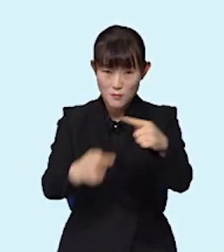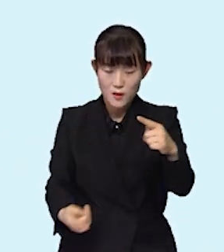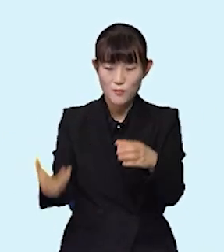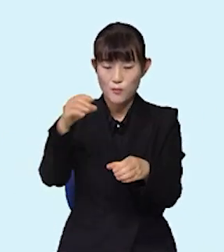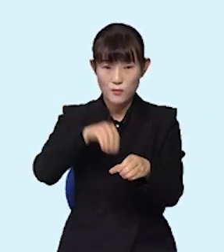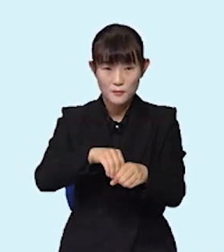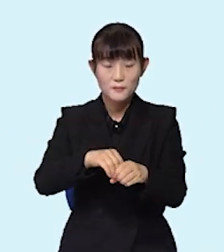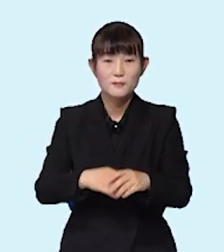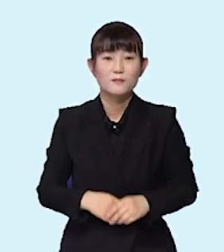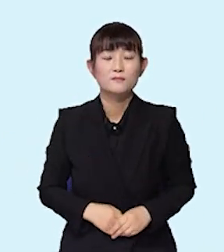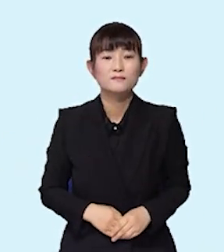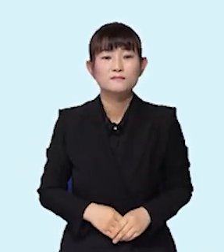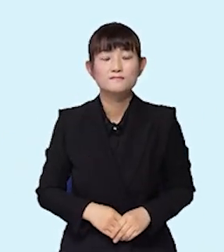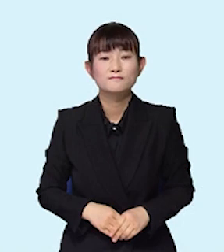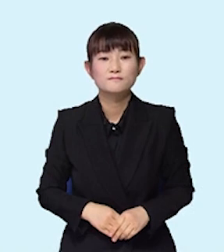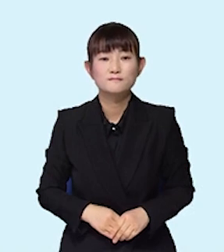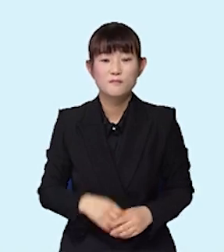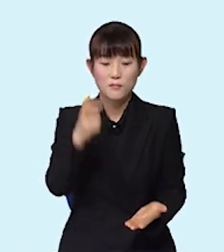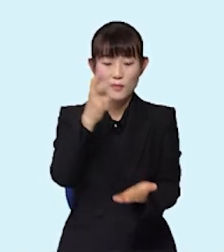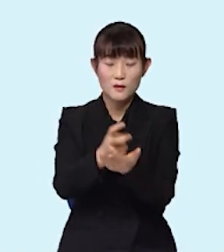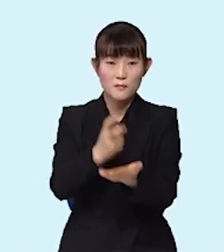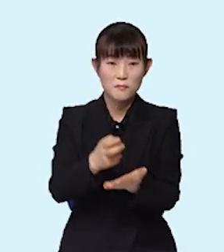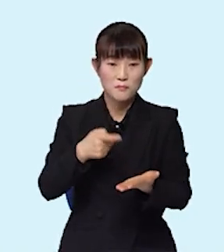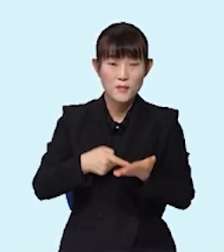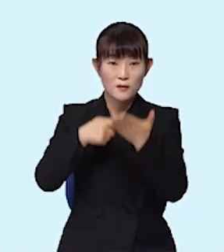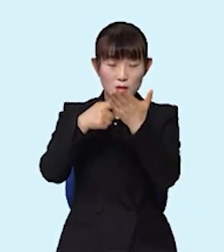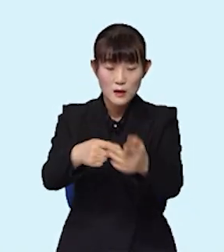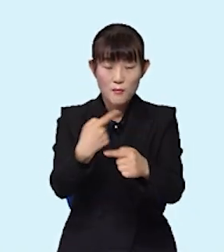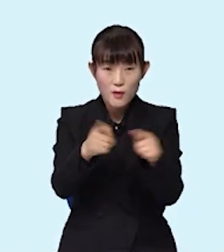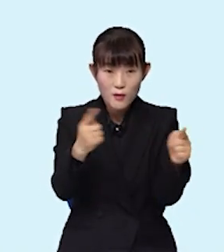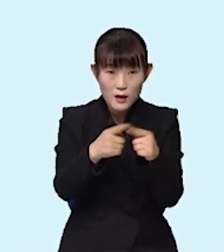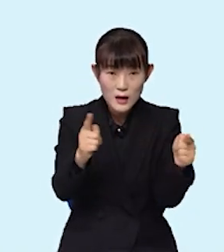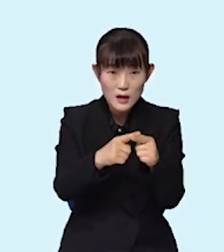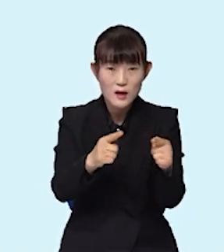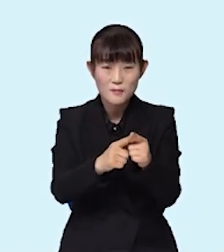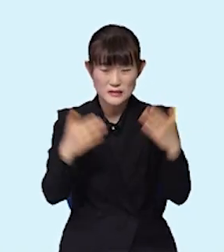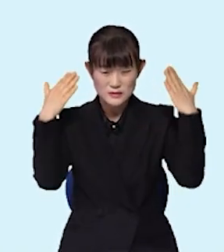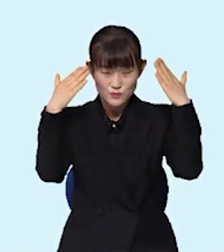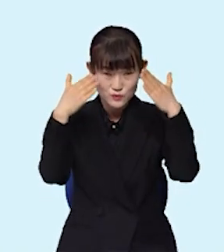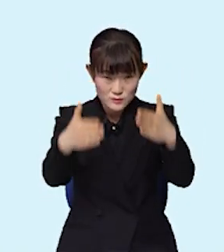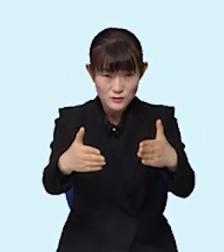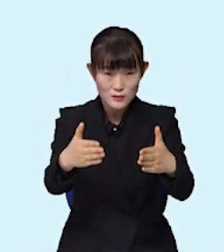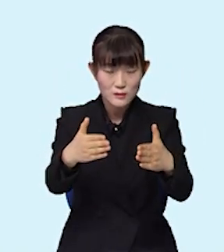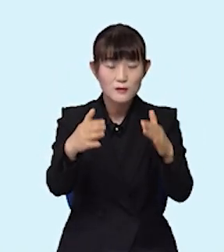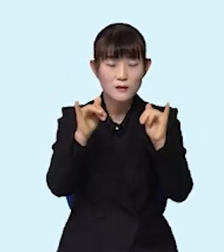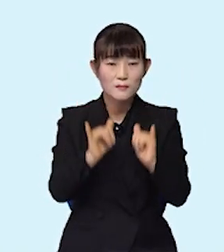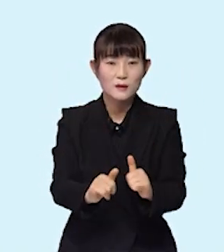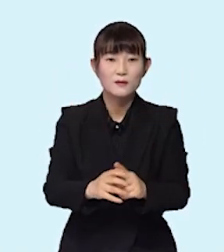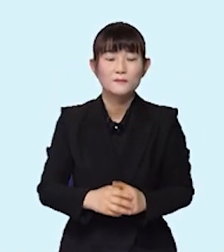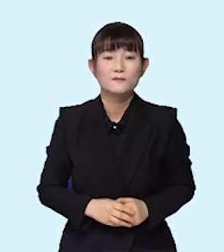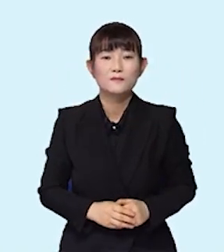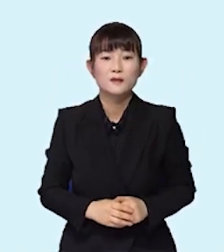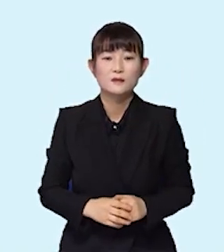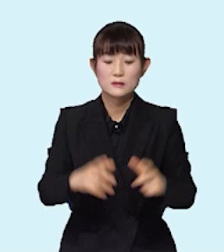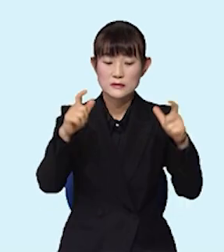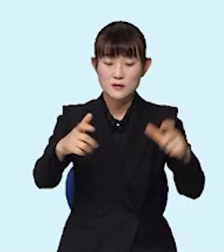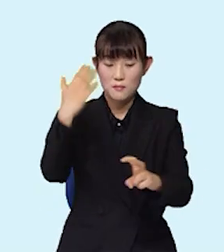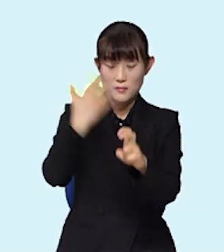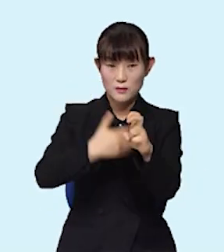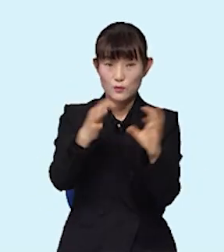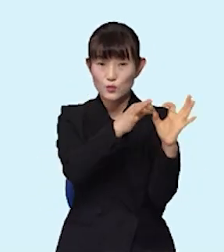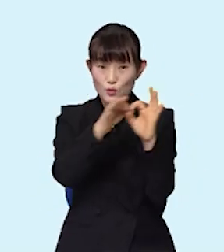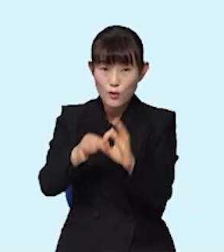반영했습니다 법률안 발의에 대한 평가가 양적 평가로 기울 수 있다는 점을 고려해 지역